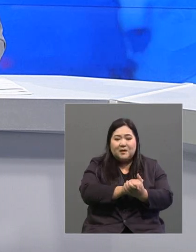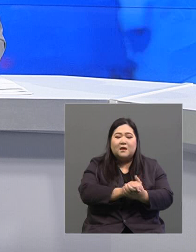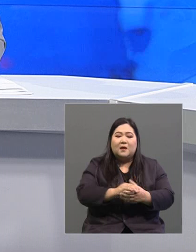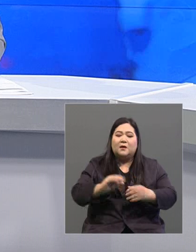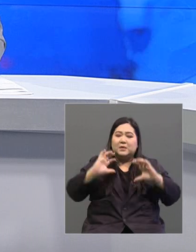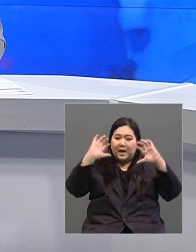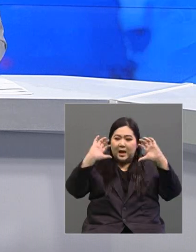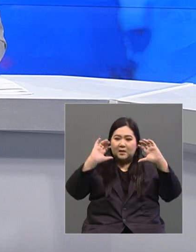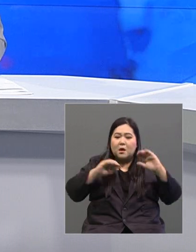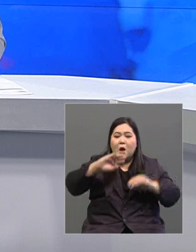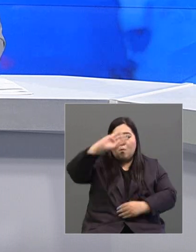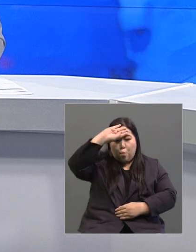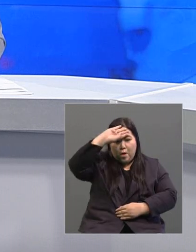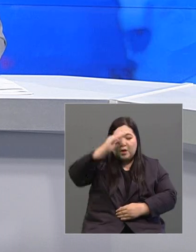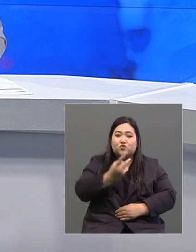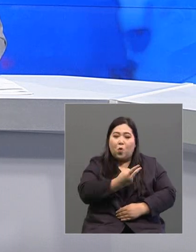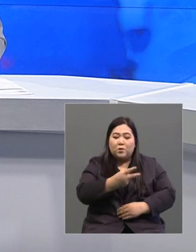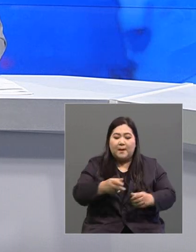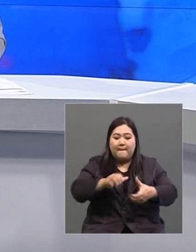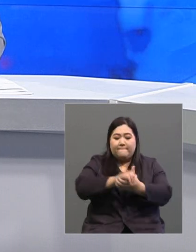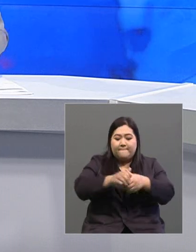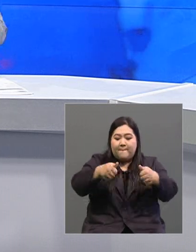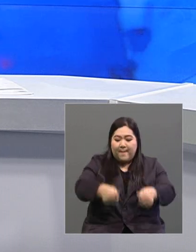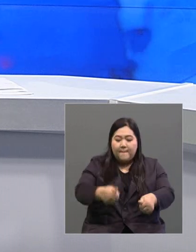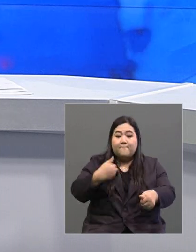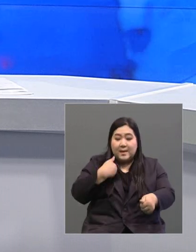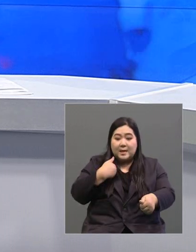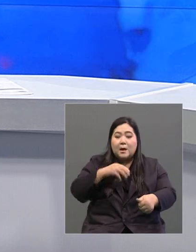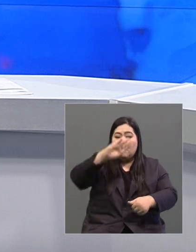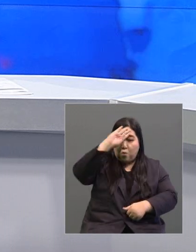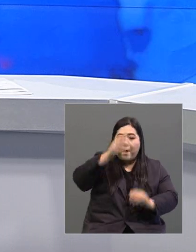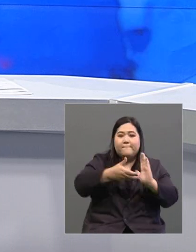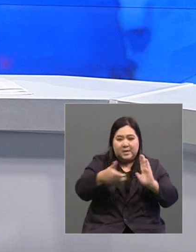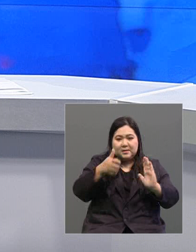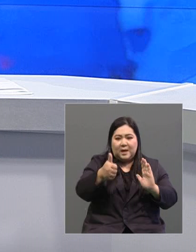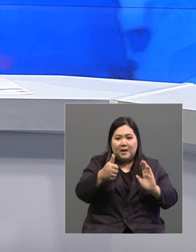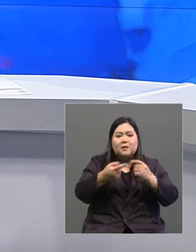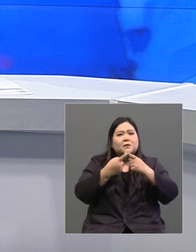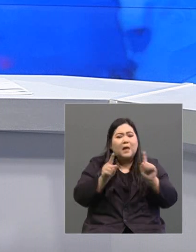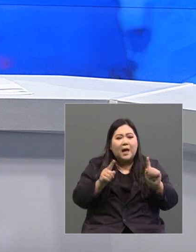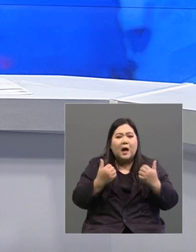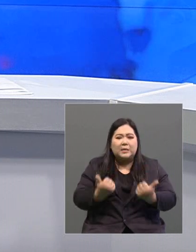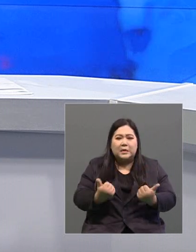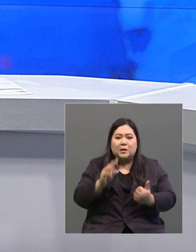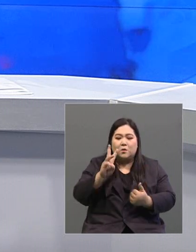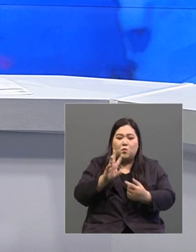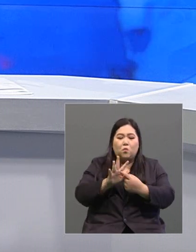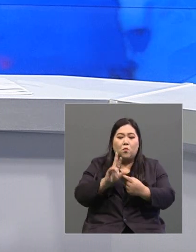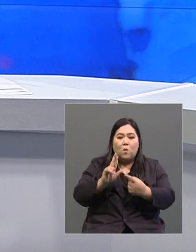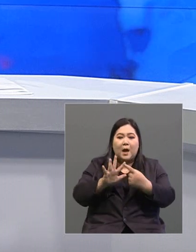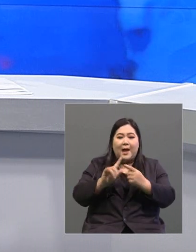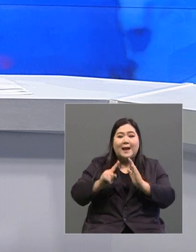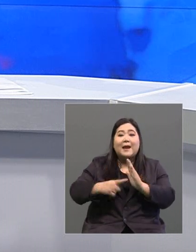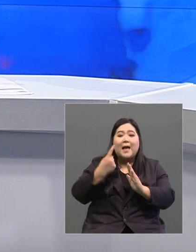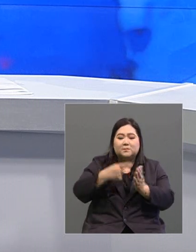ป่วยแบบเนี้ยออันนี้เบิกได้สิ้าจะบินสมรสถูกมั้แต่ทีนี้พอเป็นกฎหมายใหม่อย่างที่บอกว่ามันเพิ่งเป็นวาระแรกที่เขารับ